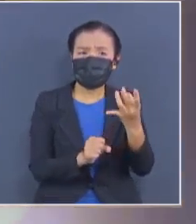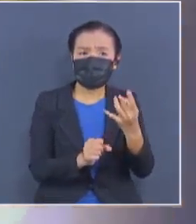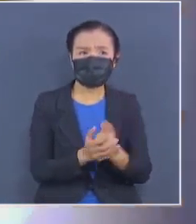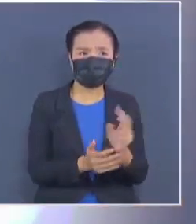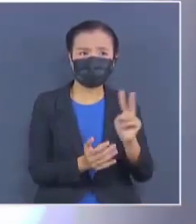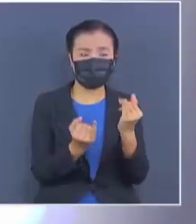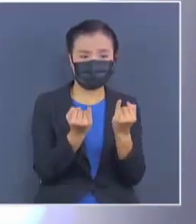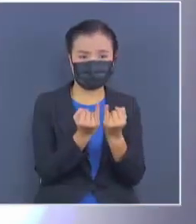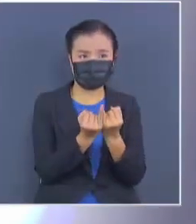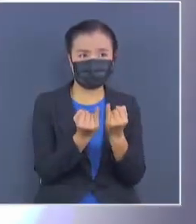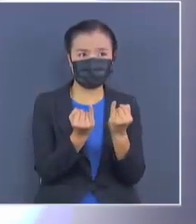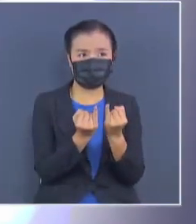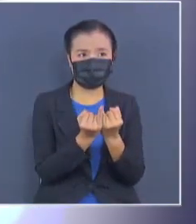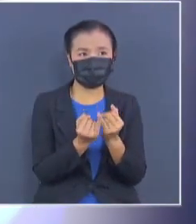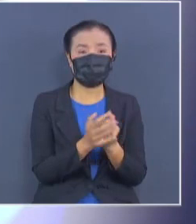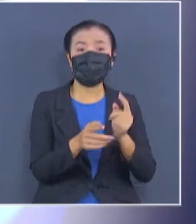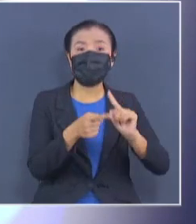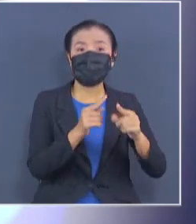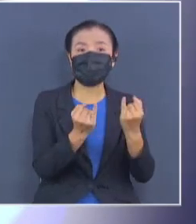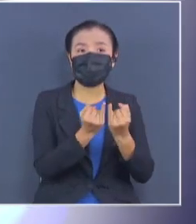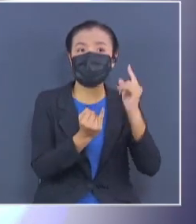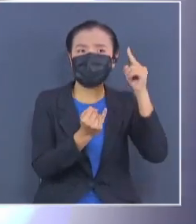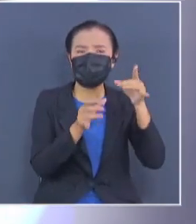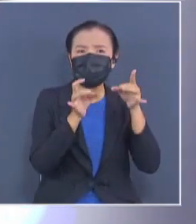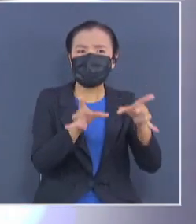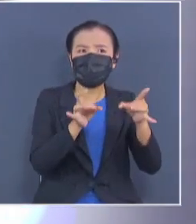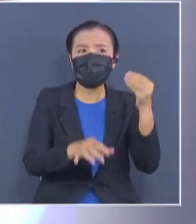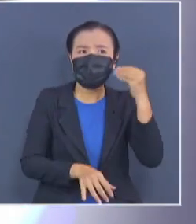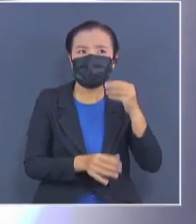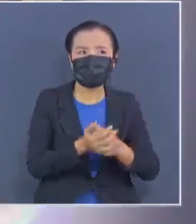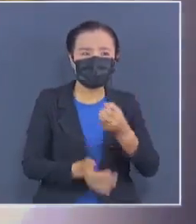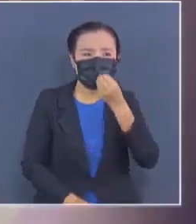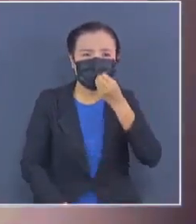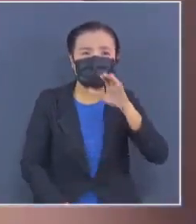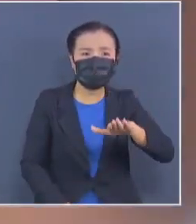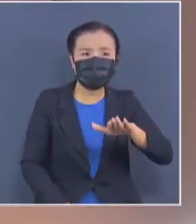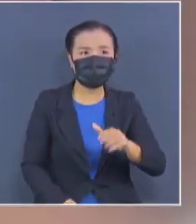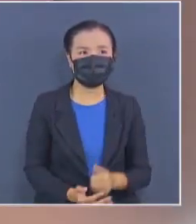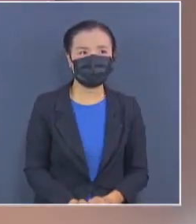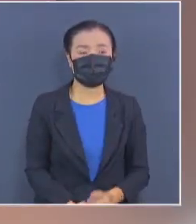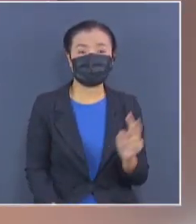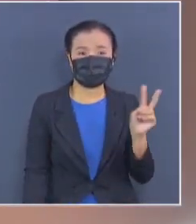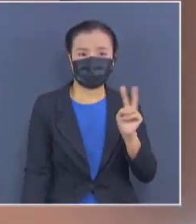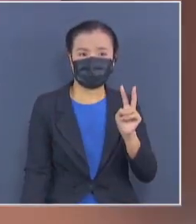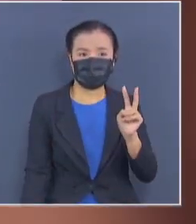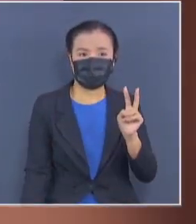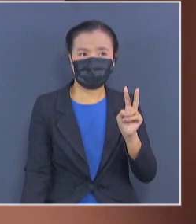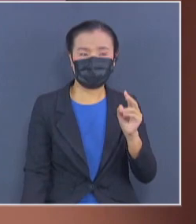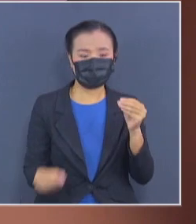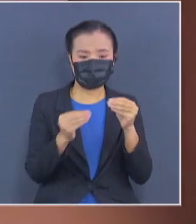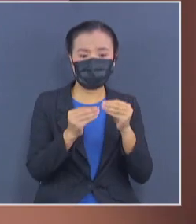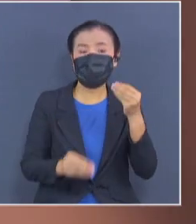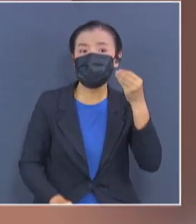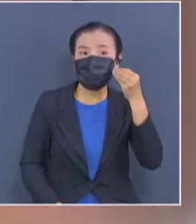งคู่สนิทสนมกันมากๆแถมเพื่อนสนิทฝ่ายหญิงแซวตลอดว่ากินเด็กบวกกับล่าสุดทั้งคู่ไลฟ์สดทั้งจูบทั้งห